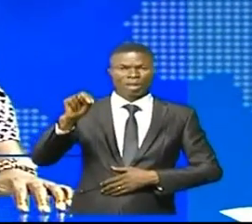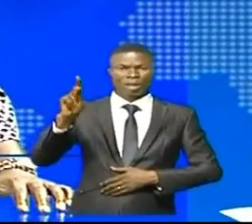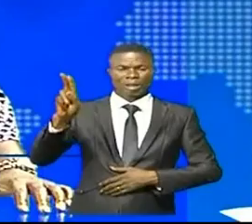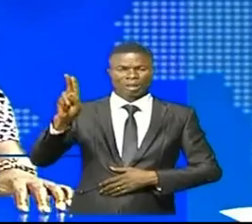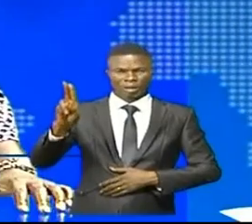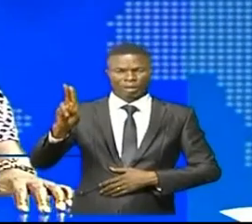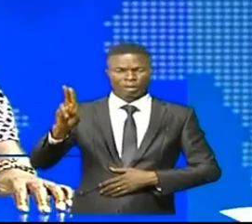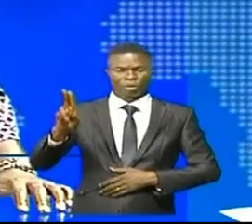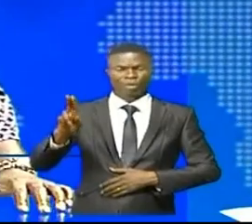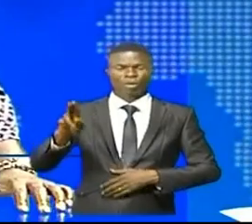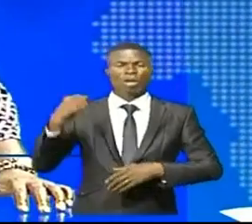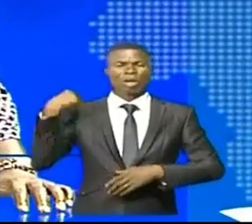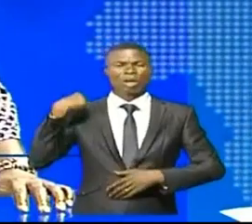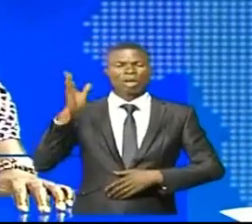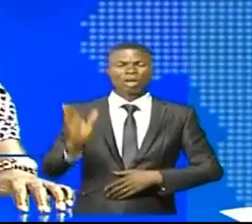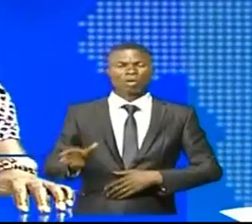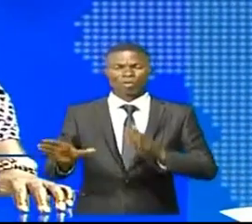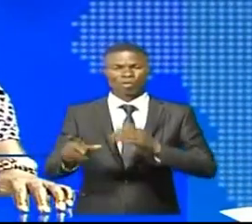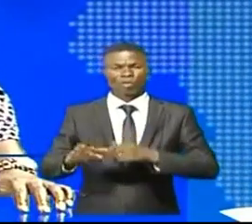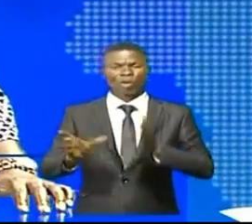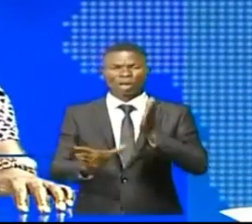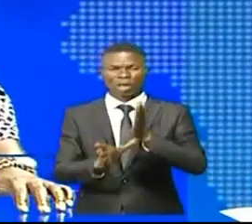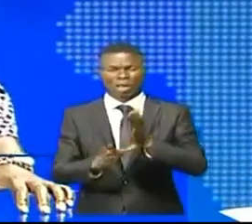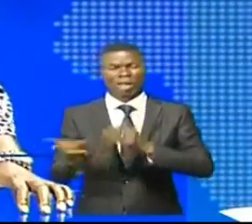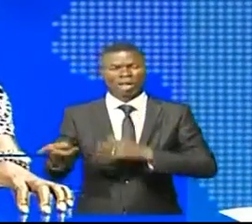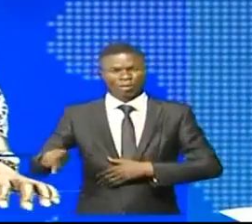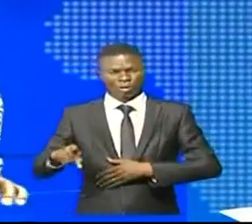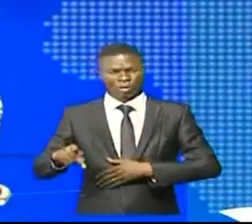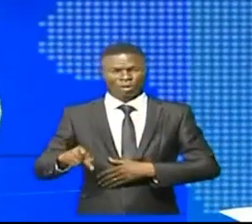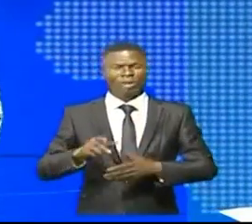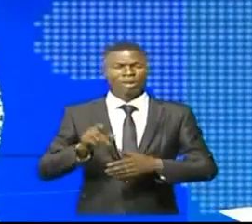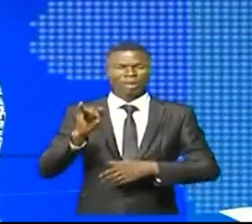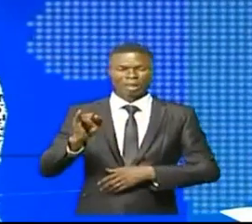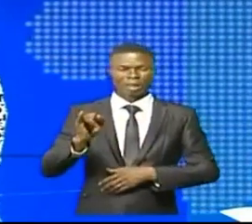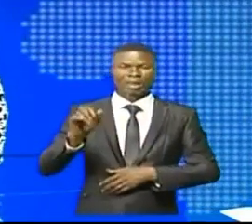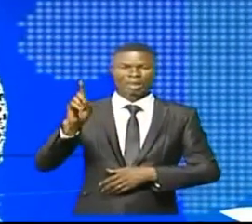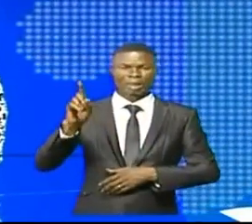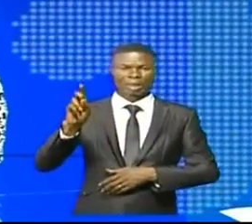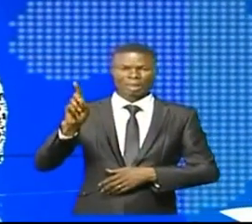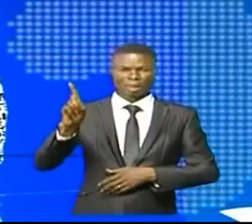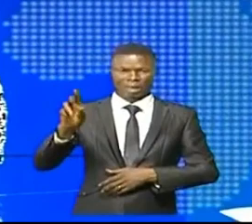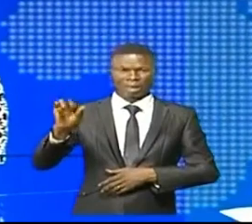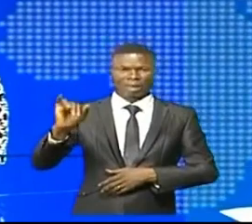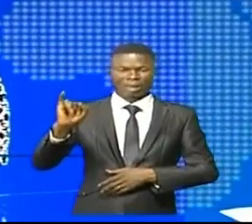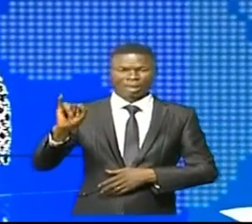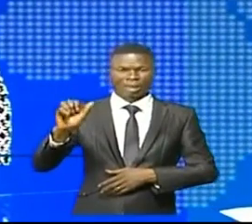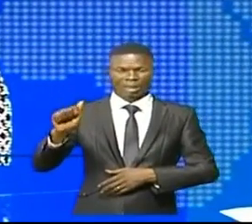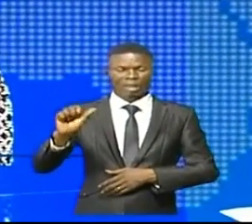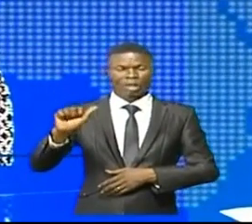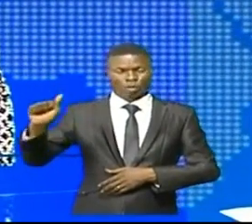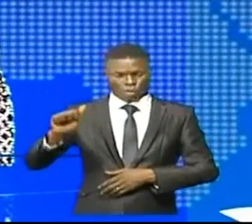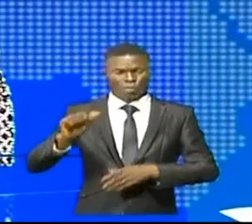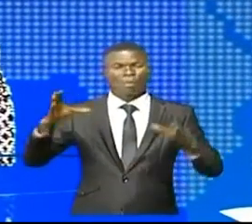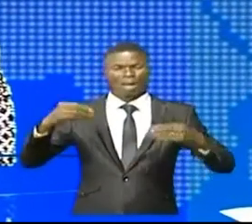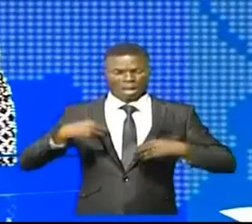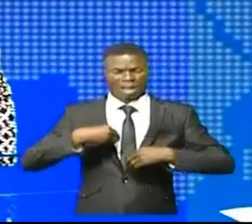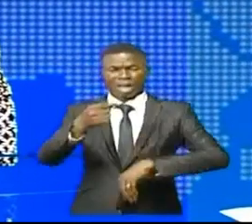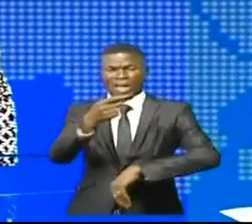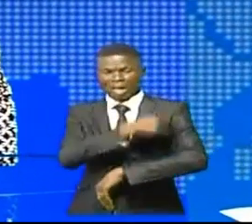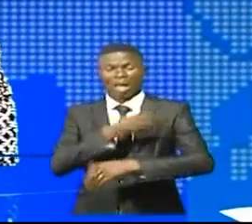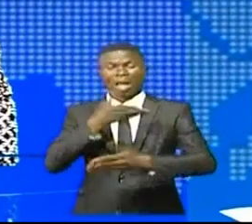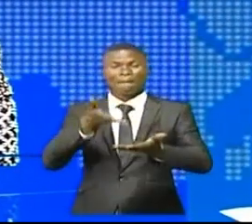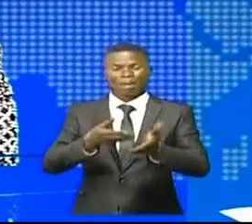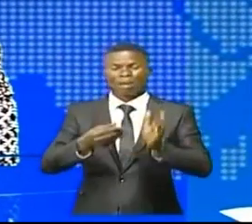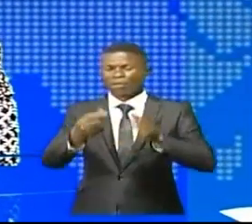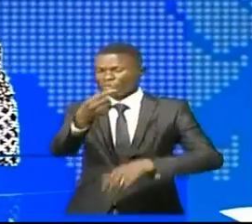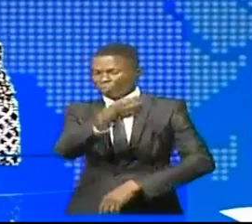Kasfongo. Le gouverneur intérimaire de cette province, Idrissa Afani Mangala, lui-même a donné le go de cette opération